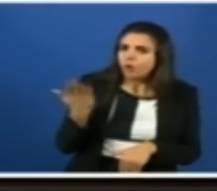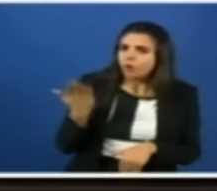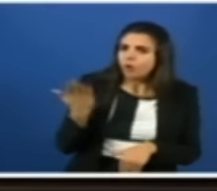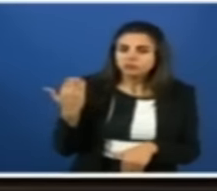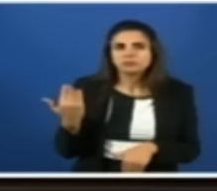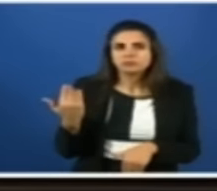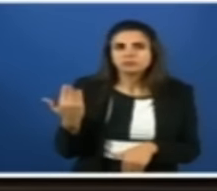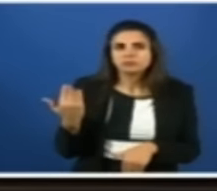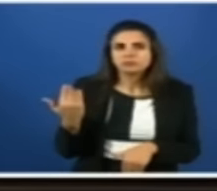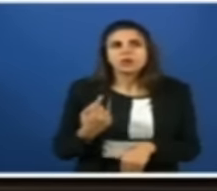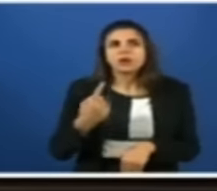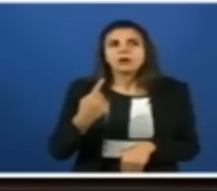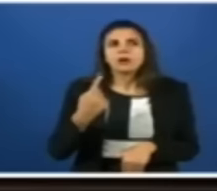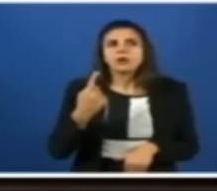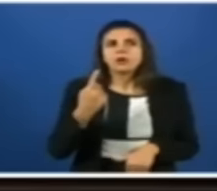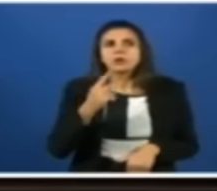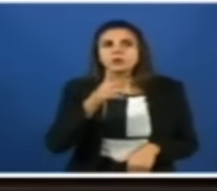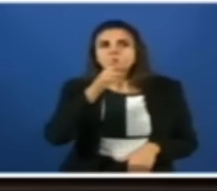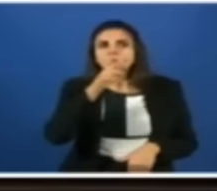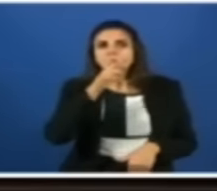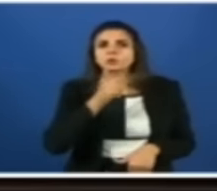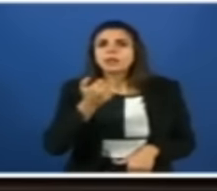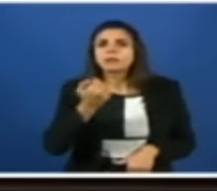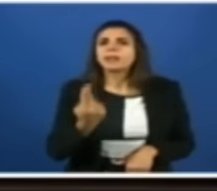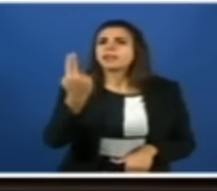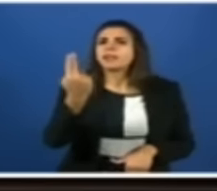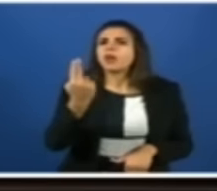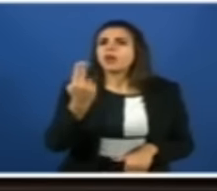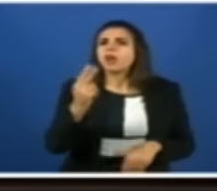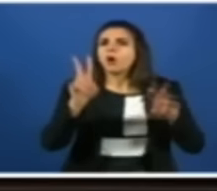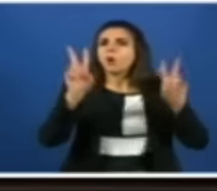bir 367 icadı çıkardı.